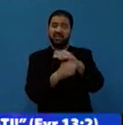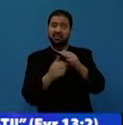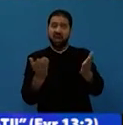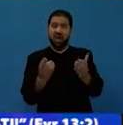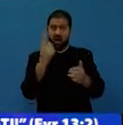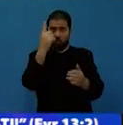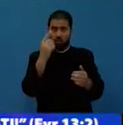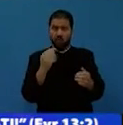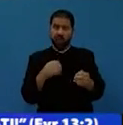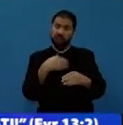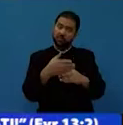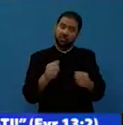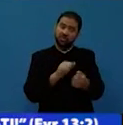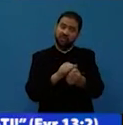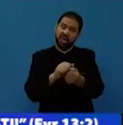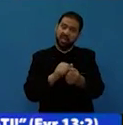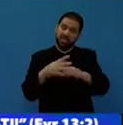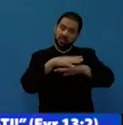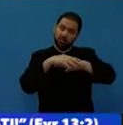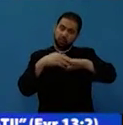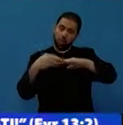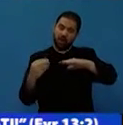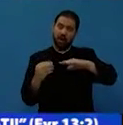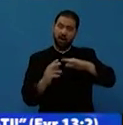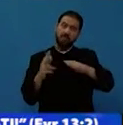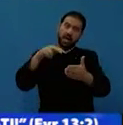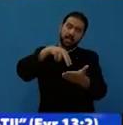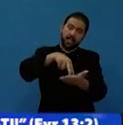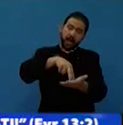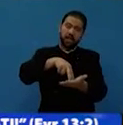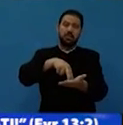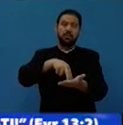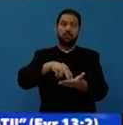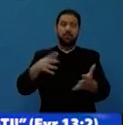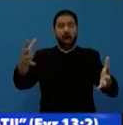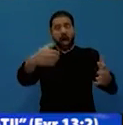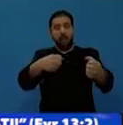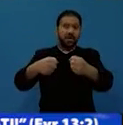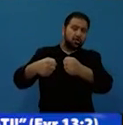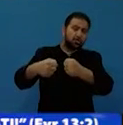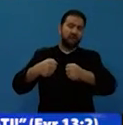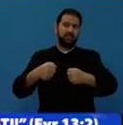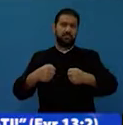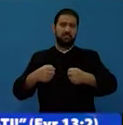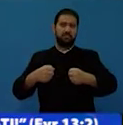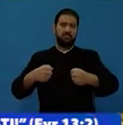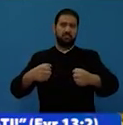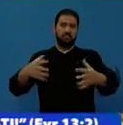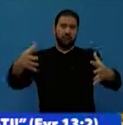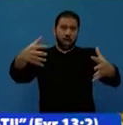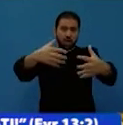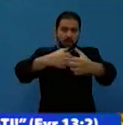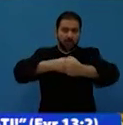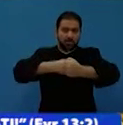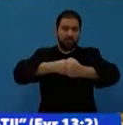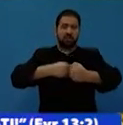ce i-au fost spălate picioarele, s-a ridicat și l-a îmbrățișat pe cuviosul